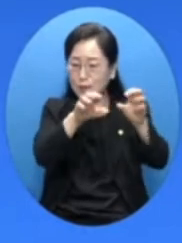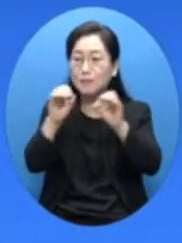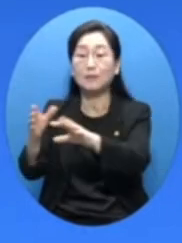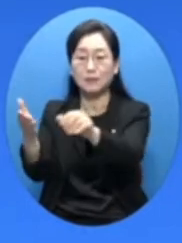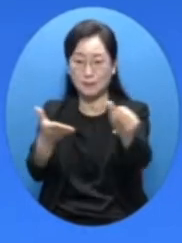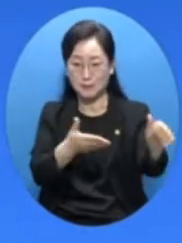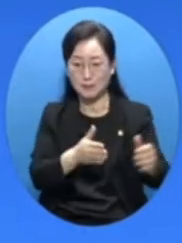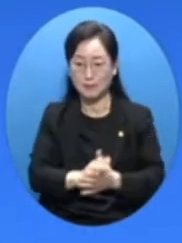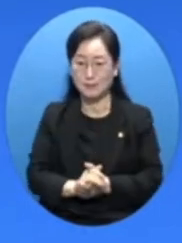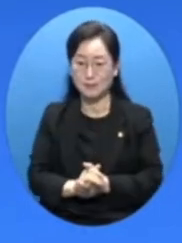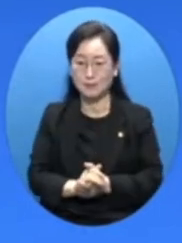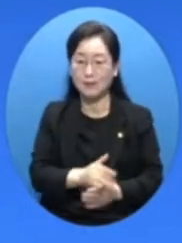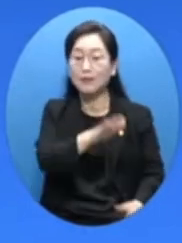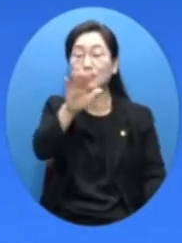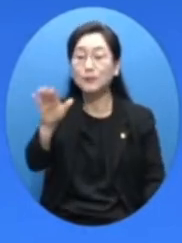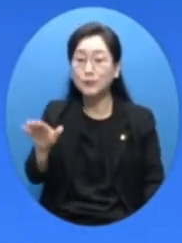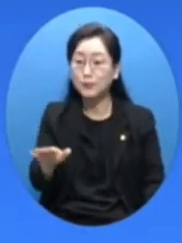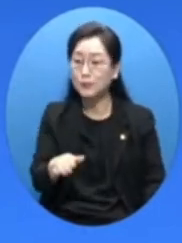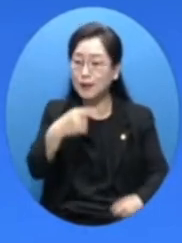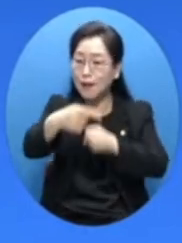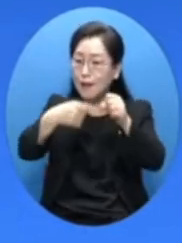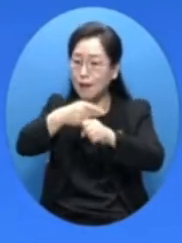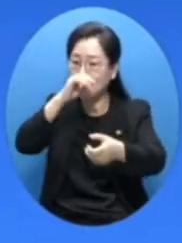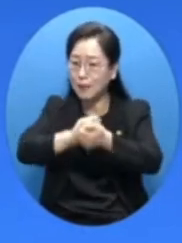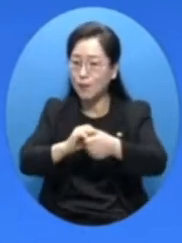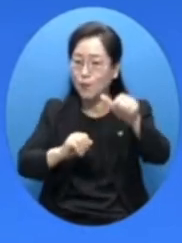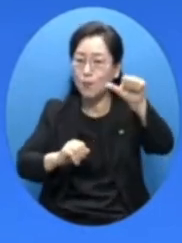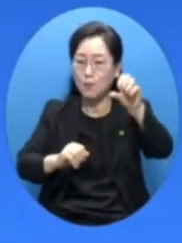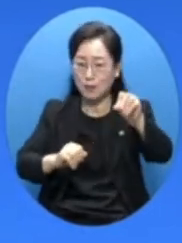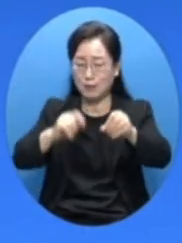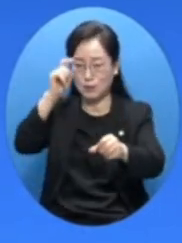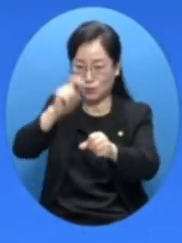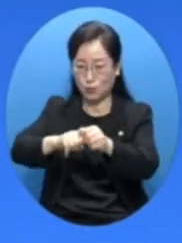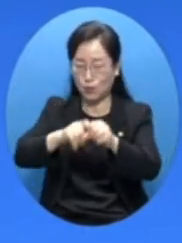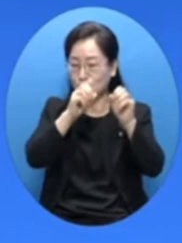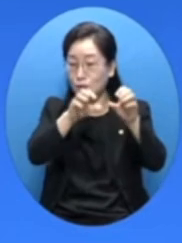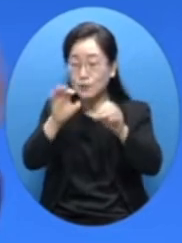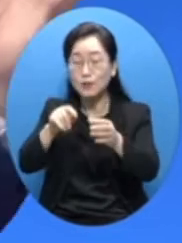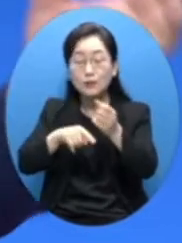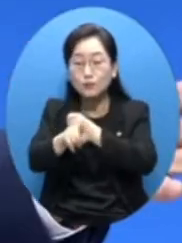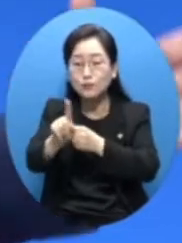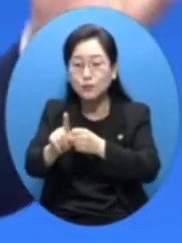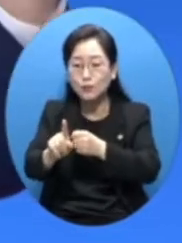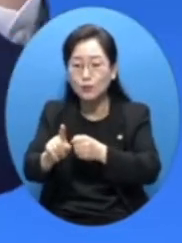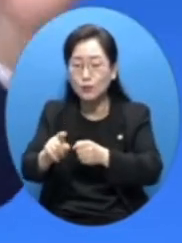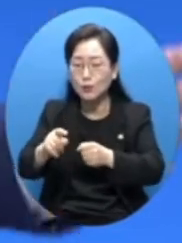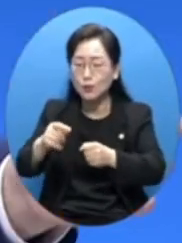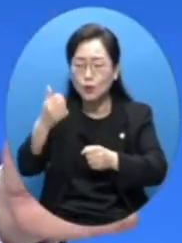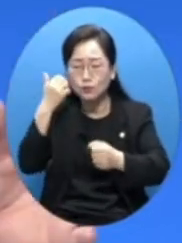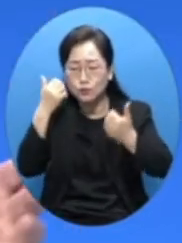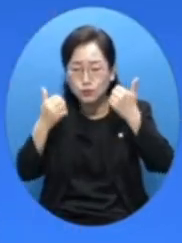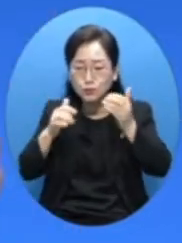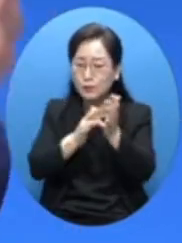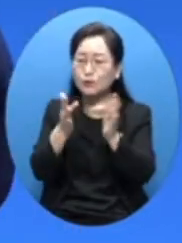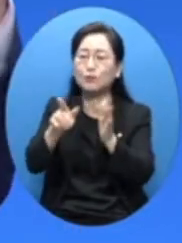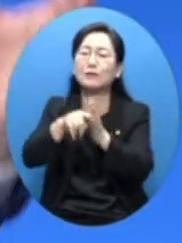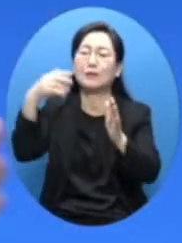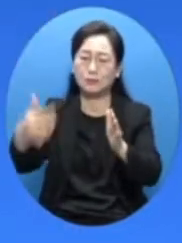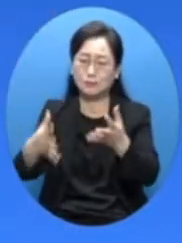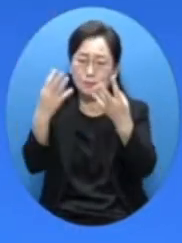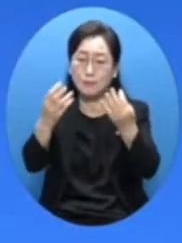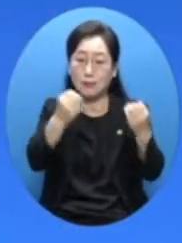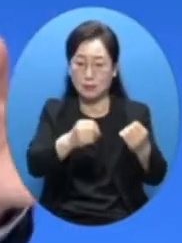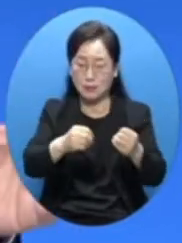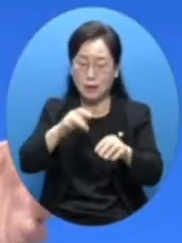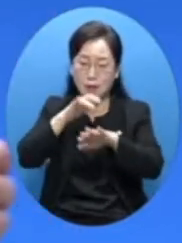것입니다. 그래서 우리가 매년 5만 명 전도 목표를 놓고 기도하고 나가는 것은 우리 주위에 믿지 않는 사람이 너무나 많기 때문에, 아니 또 마귀에